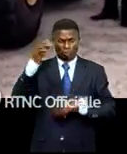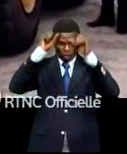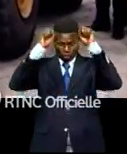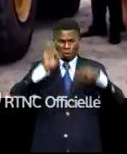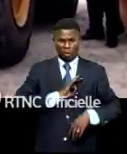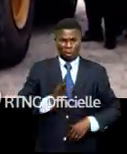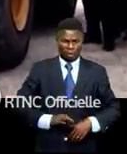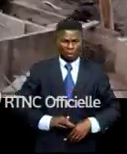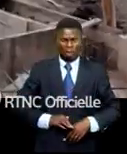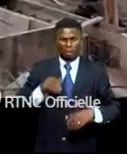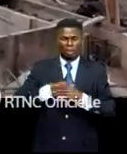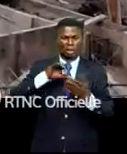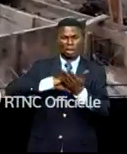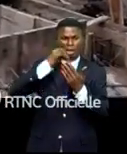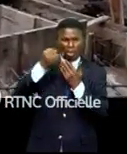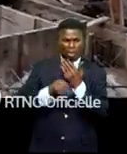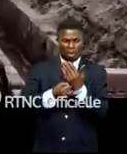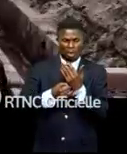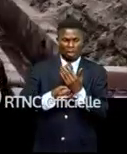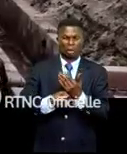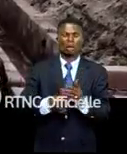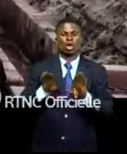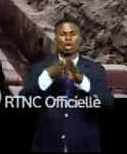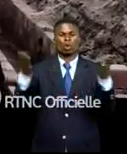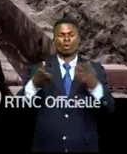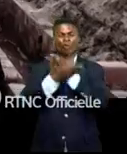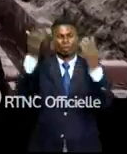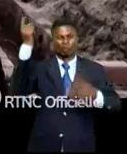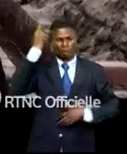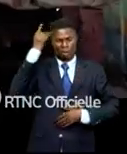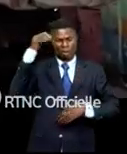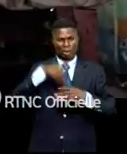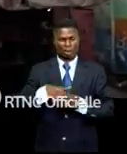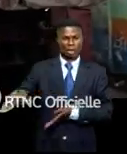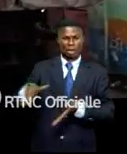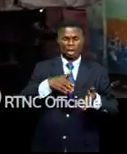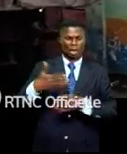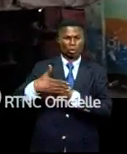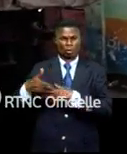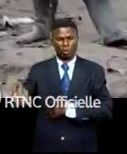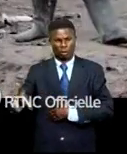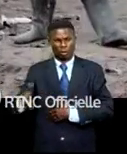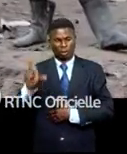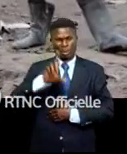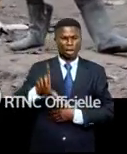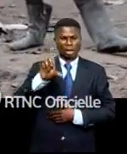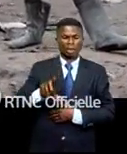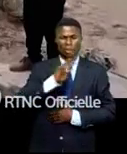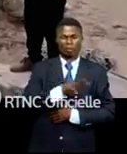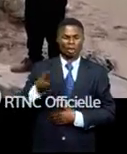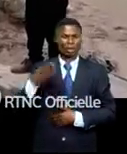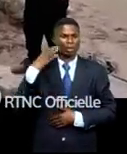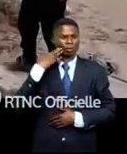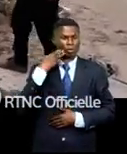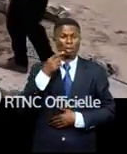l'État vise à travers le projet les désengorgements de la ville de Kinshasa à travers les routes périphériques. Ce lundi 22 mars 2021,